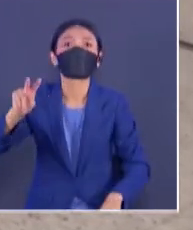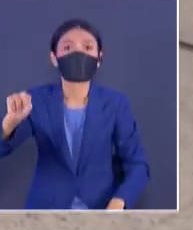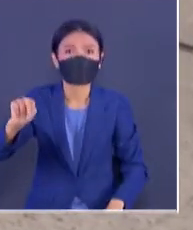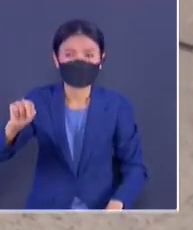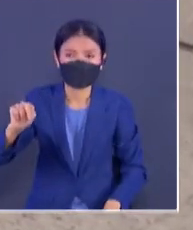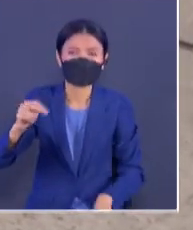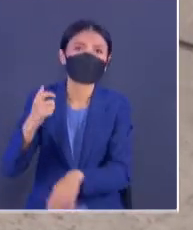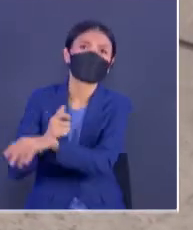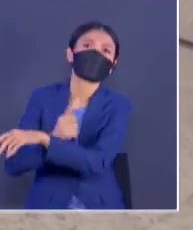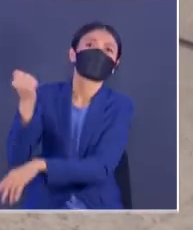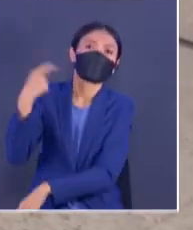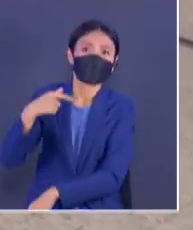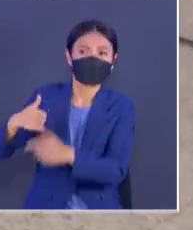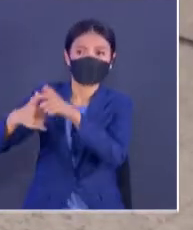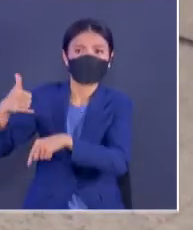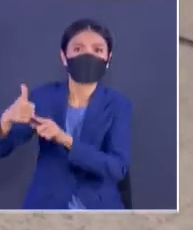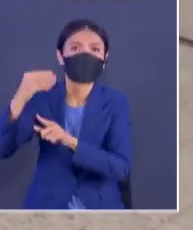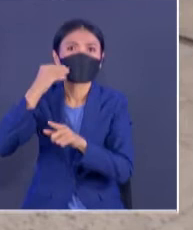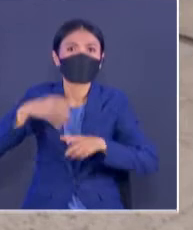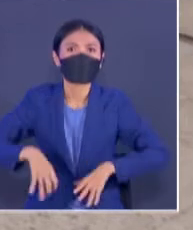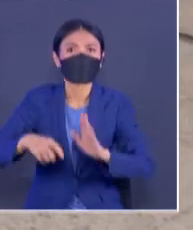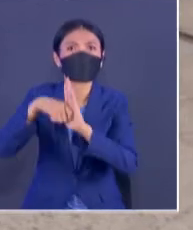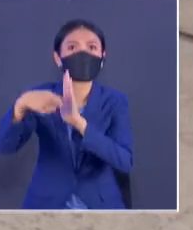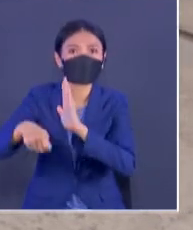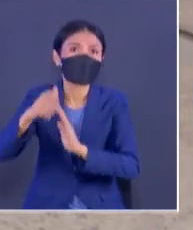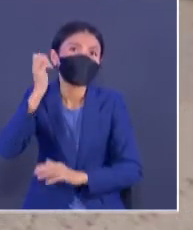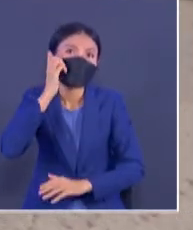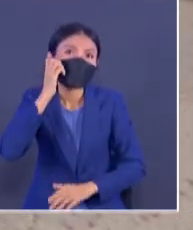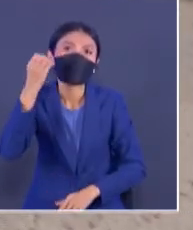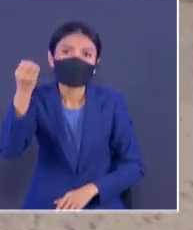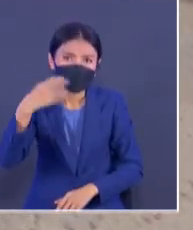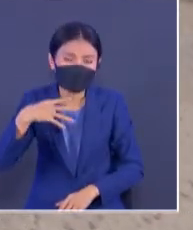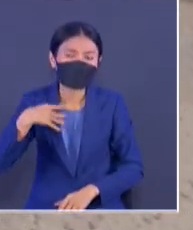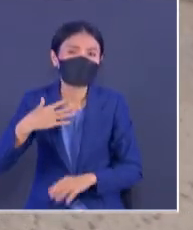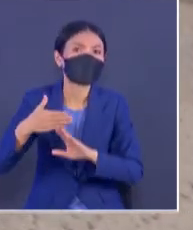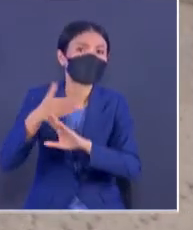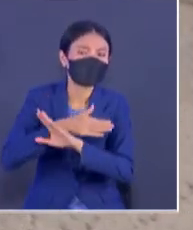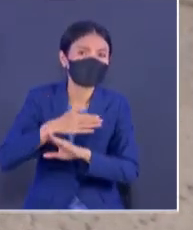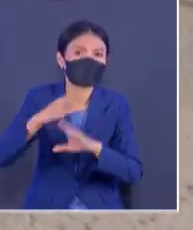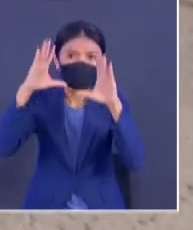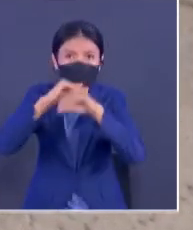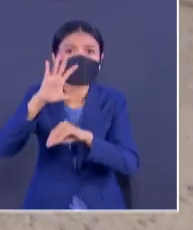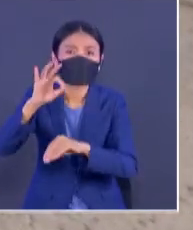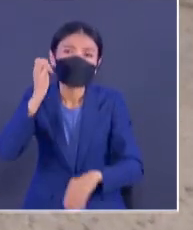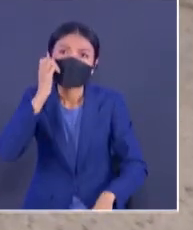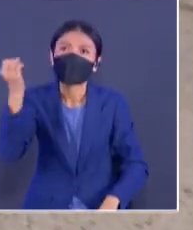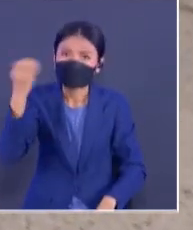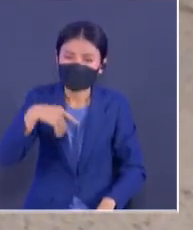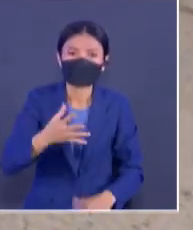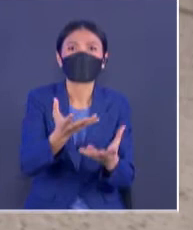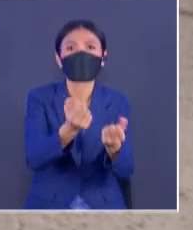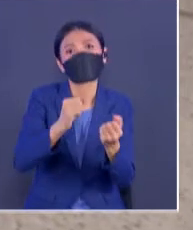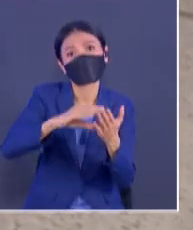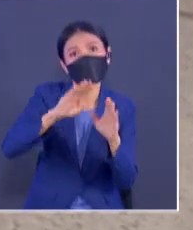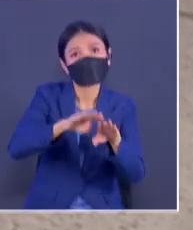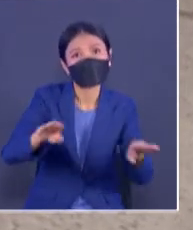ติดต่อมาช่วงเวลาประมาณ 3ทุ่มของวันก่อนโทรศัพท์มาบอกบอกว่าให้ไปรับเด็กสาวทั้งหมดเนี่ยจากอำเภอเมืองโคราชและก็ที่